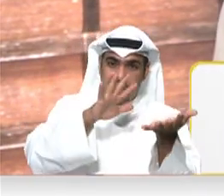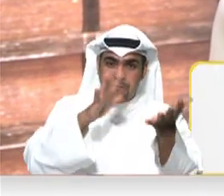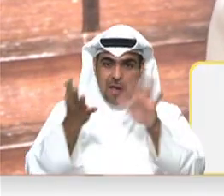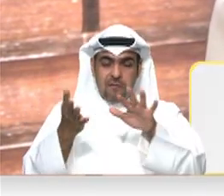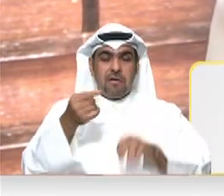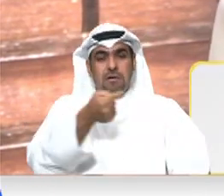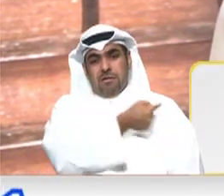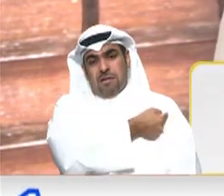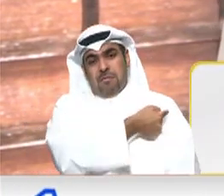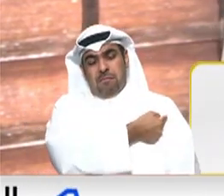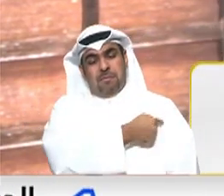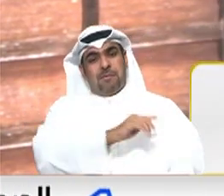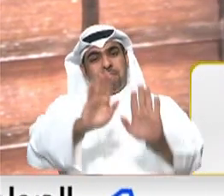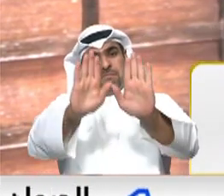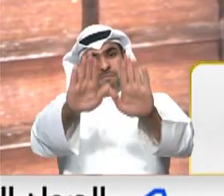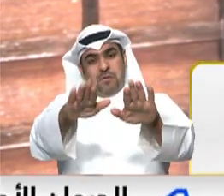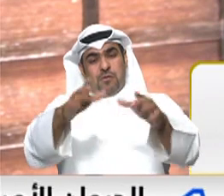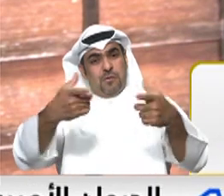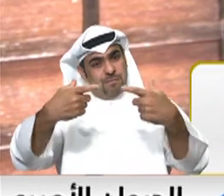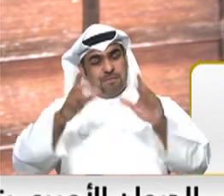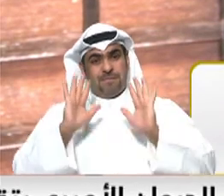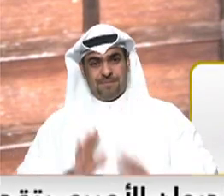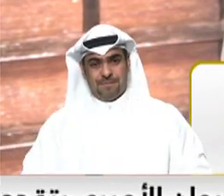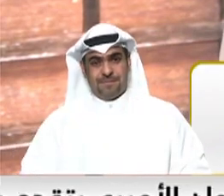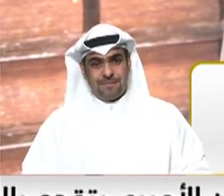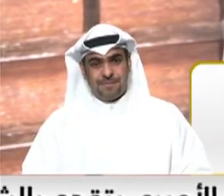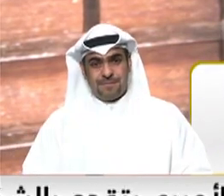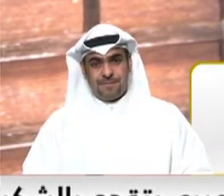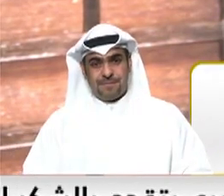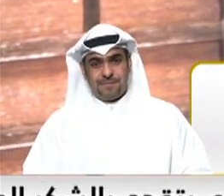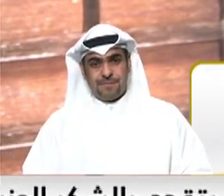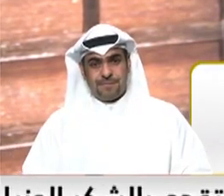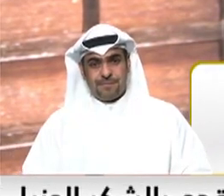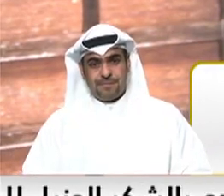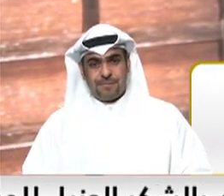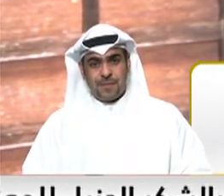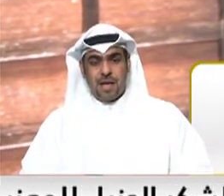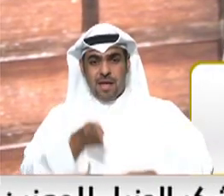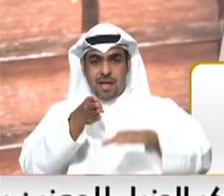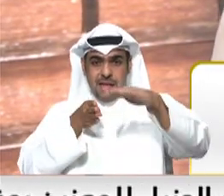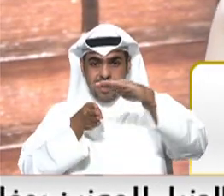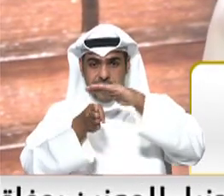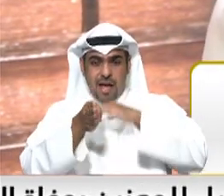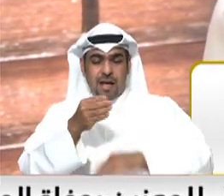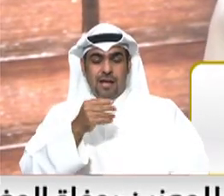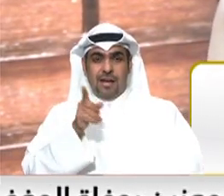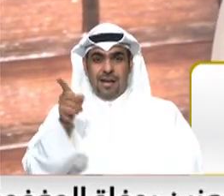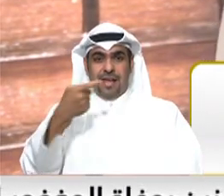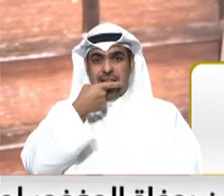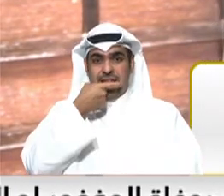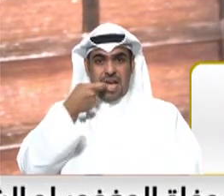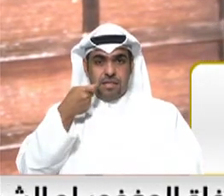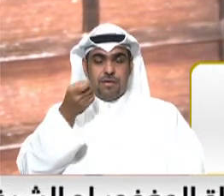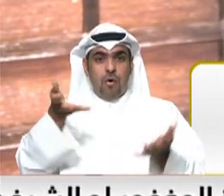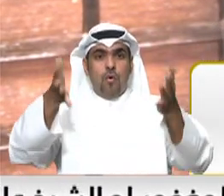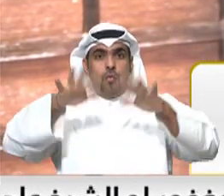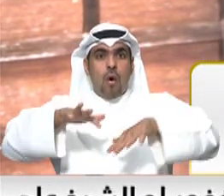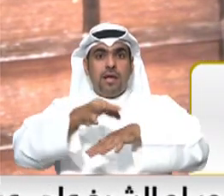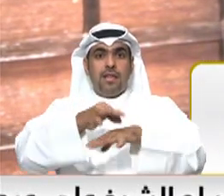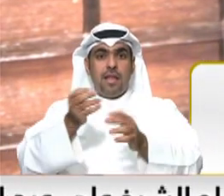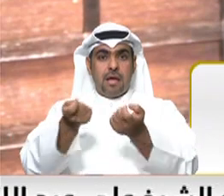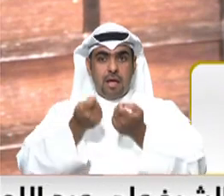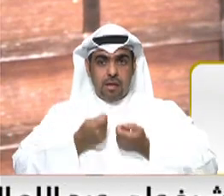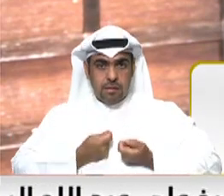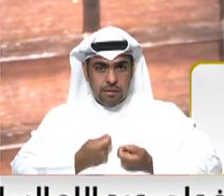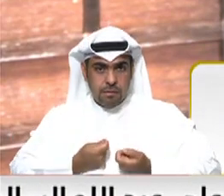المنطقة محرومة من المشاريع الخدمية، يوجد فيها كثير من النازحين. يتكون المشروع من 8 عيادة